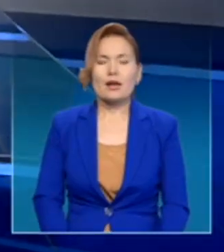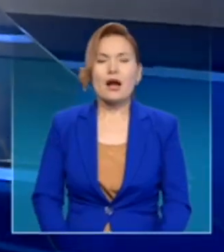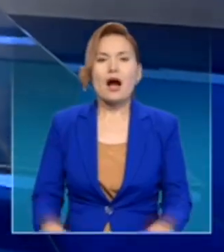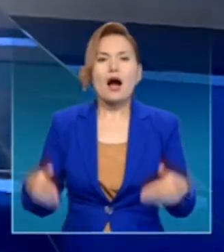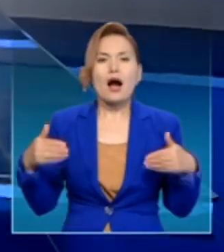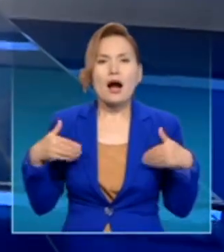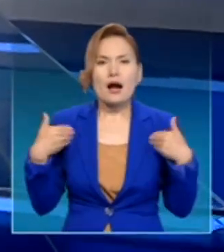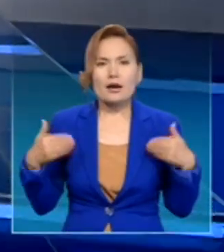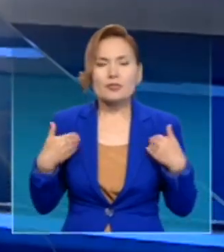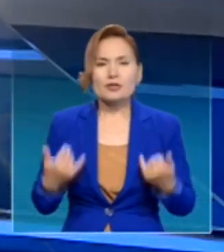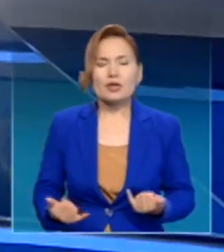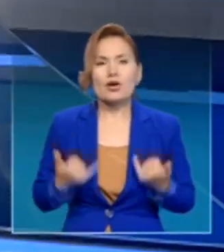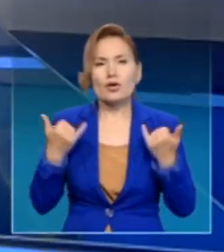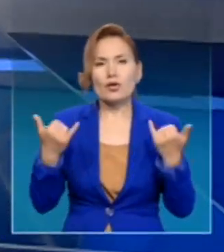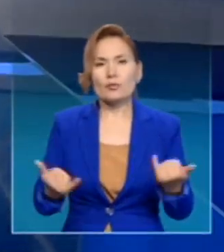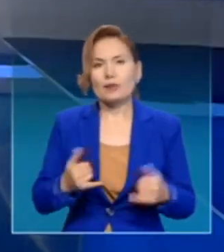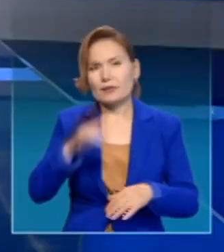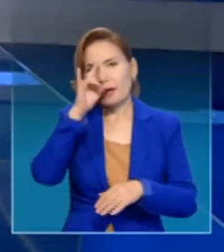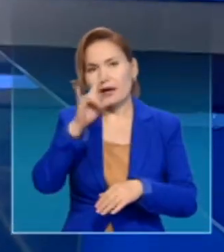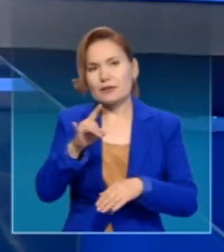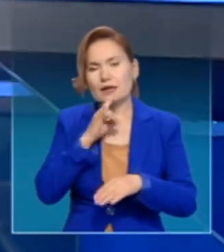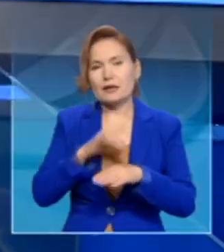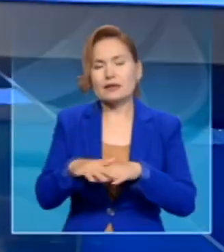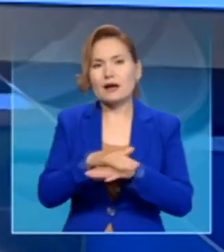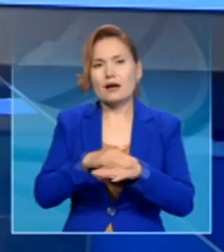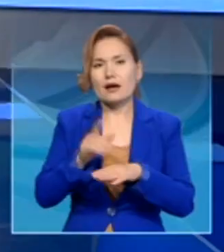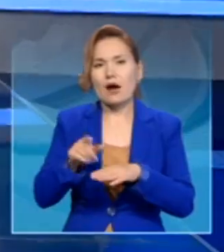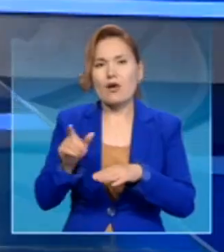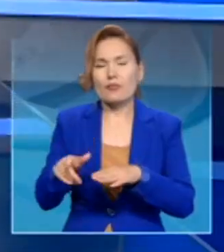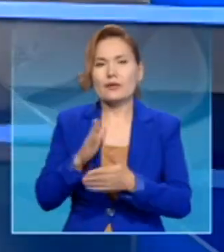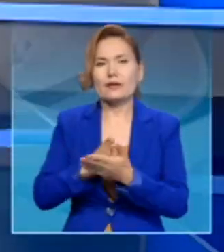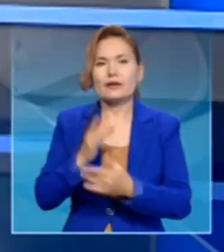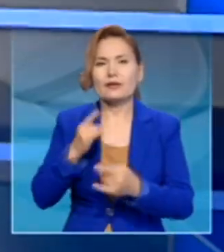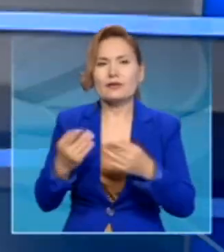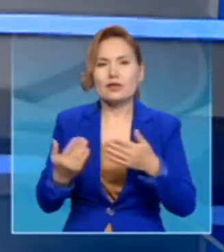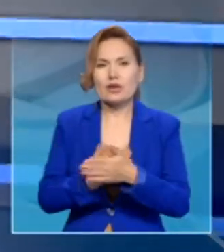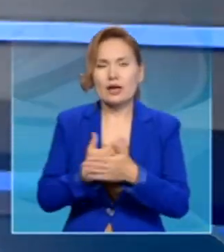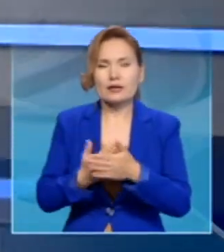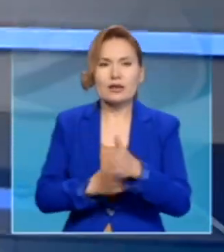Осы және өзгезе ақпараттармен студияда Ләйла Дулатқызы, Сурда аудармада әріптесім Самал Нұрым.